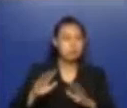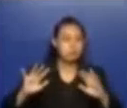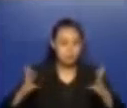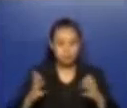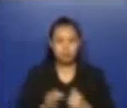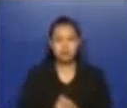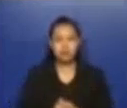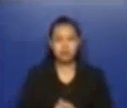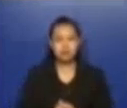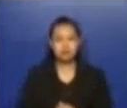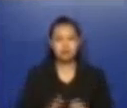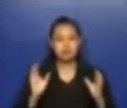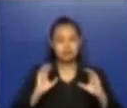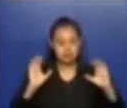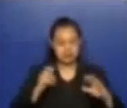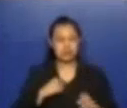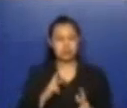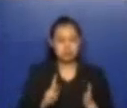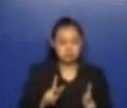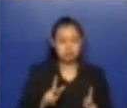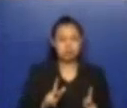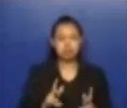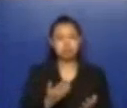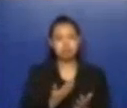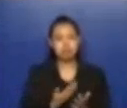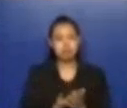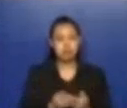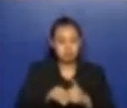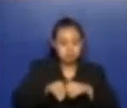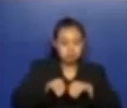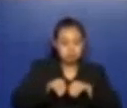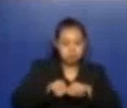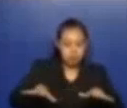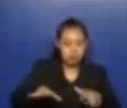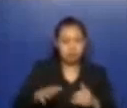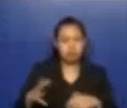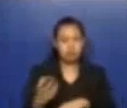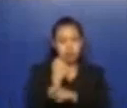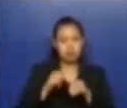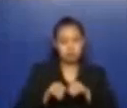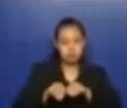จะกระจายงบประมาณกล้าที่จะกระจายอำนาจและ